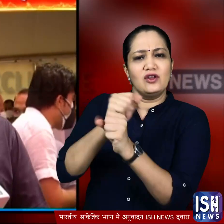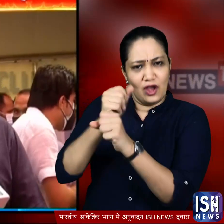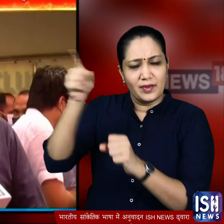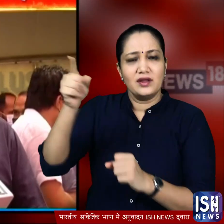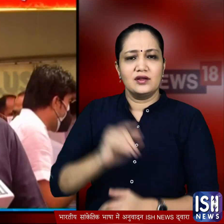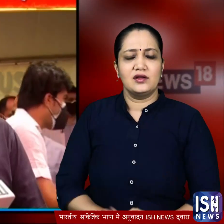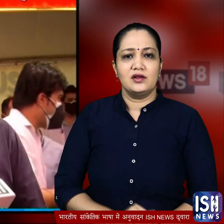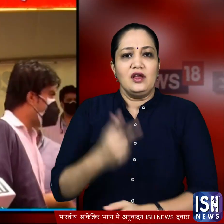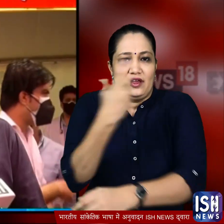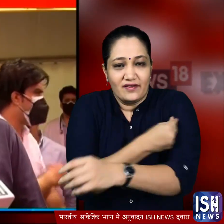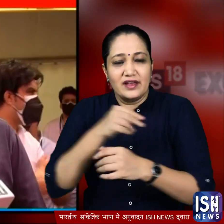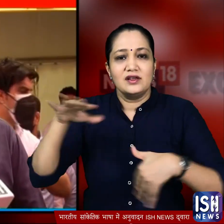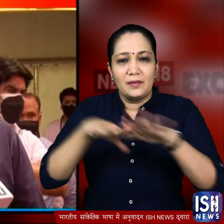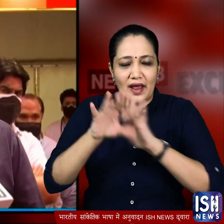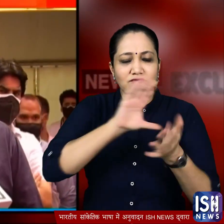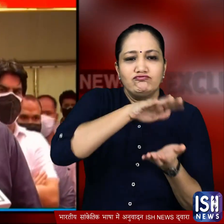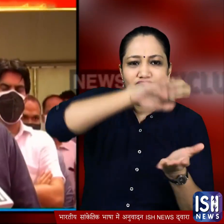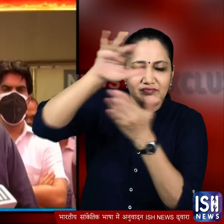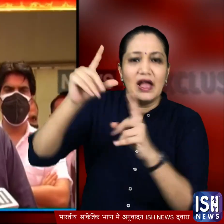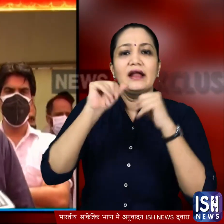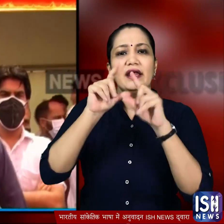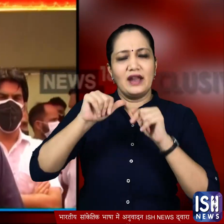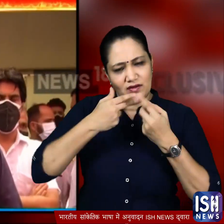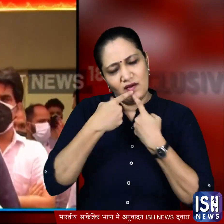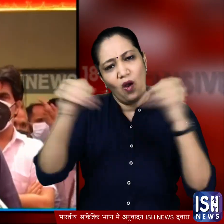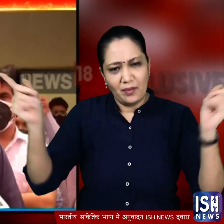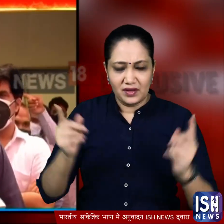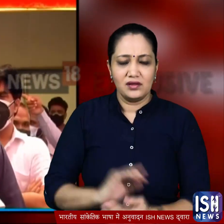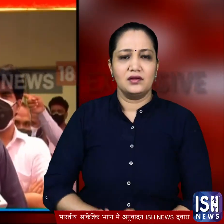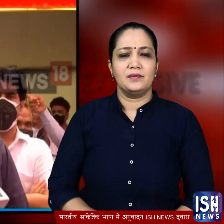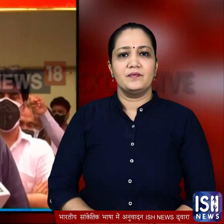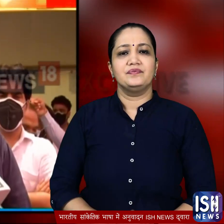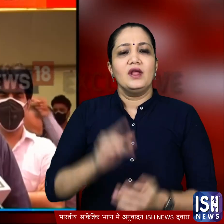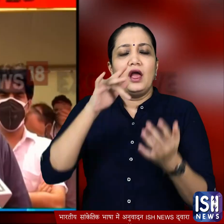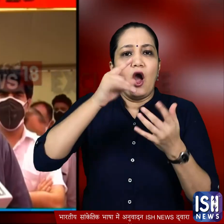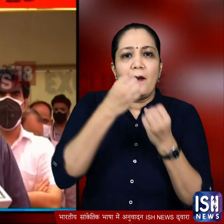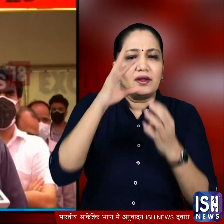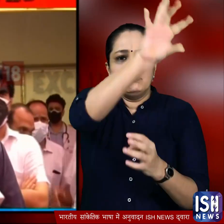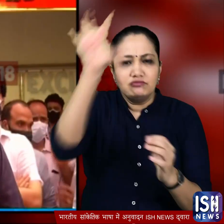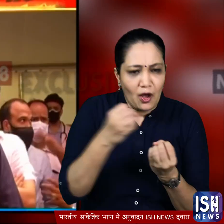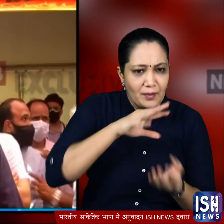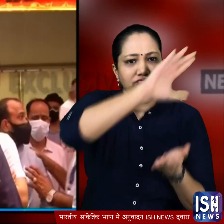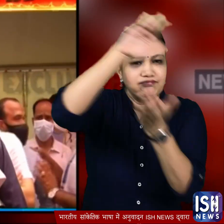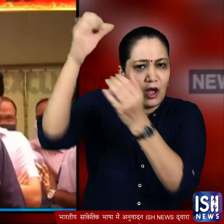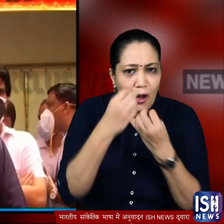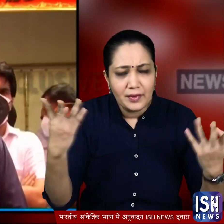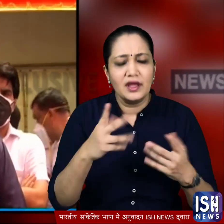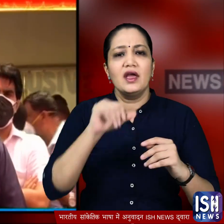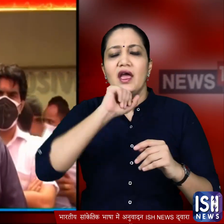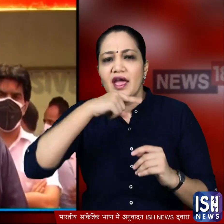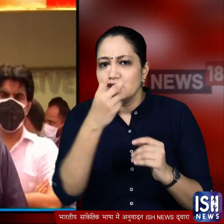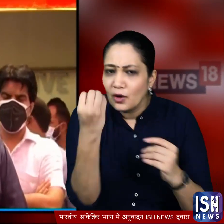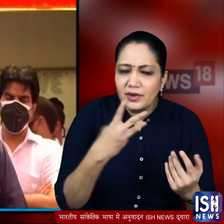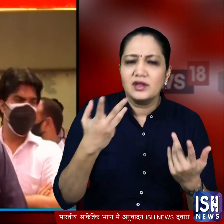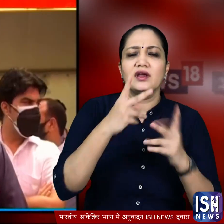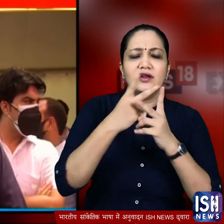भी कहता हूं कि एक तो वैक्सीन का जो डिस्ट्रीब्यूशन है उसका डेटा सार्वजनिक करें, किस राज्य को कितनी मिल रही है, किस एज ग्रुप